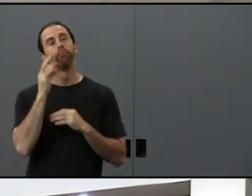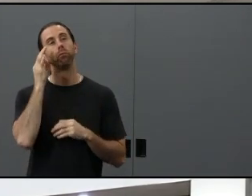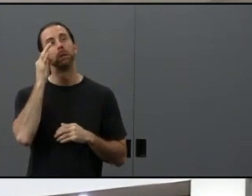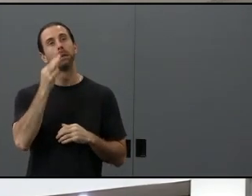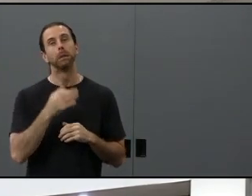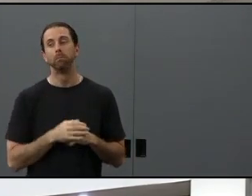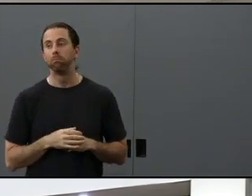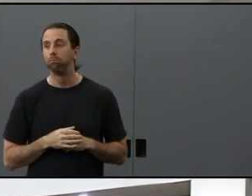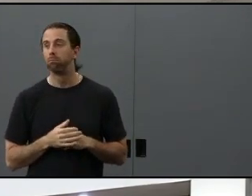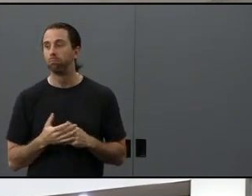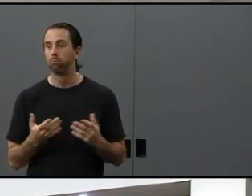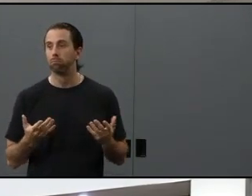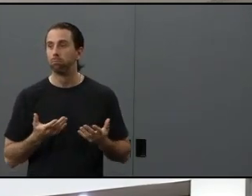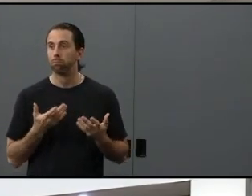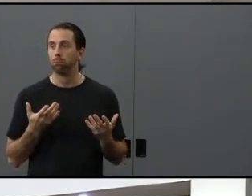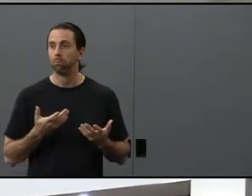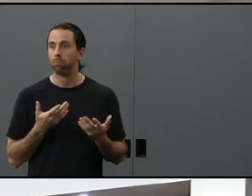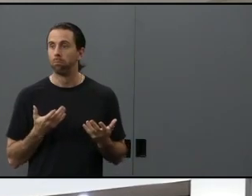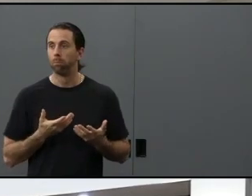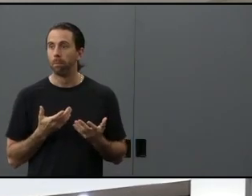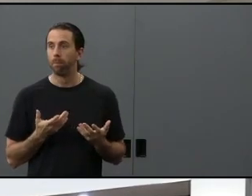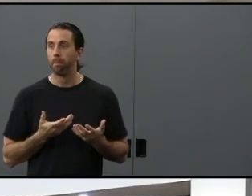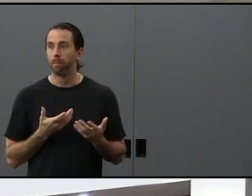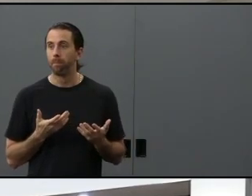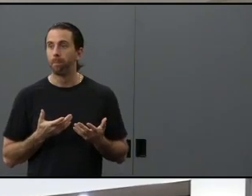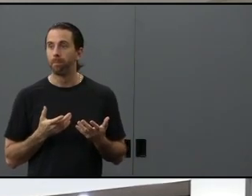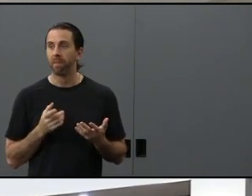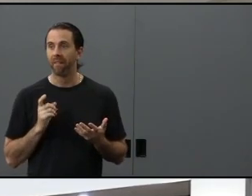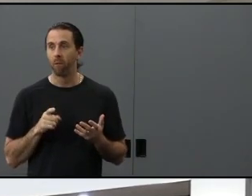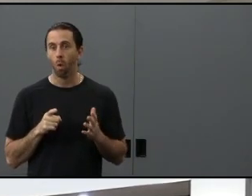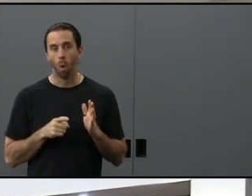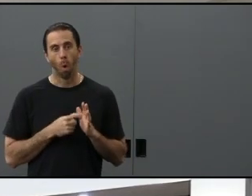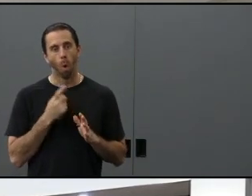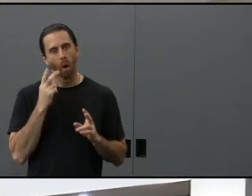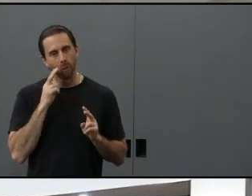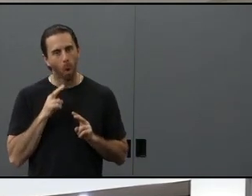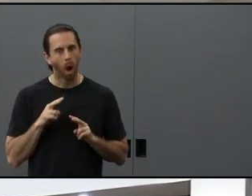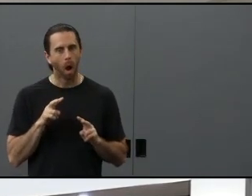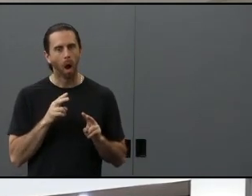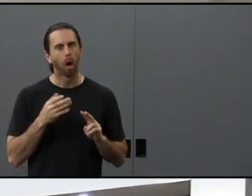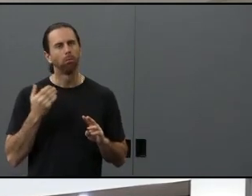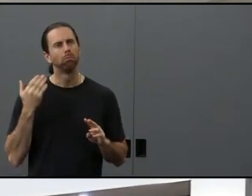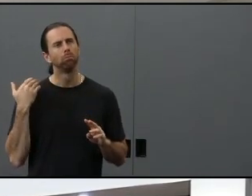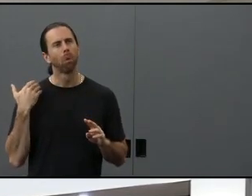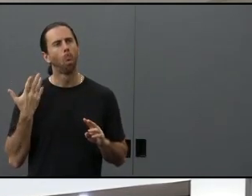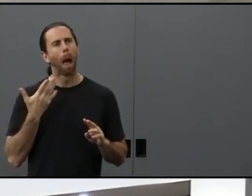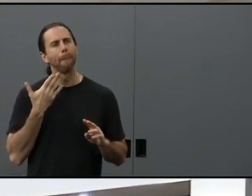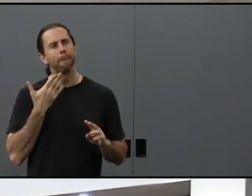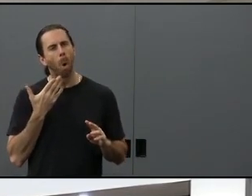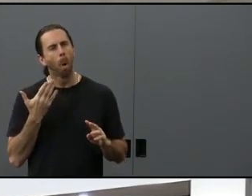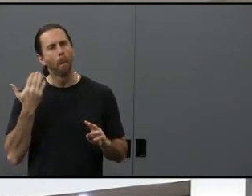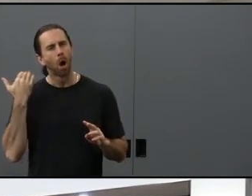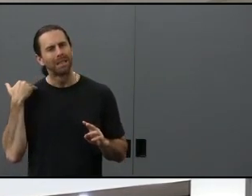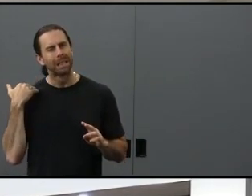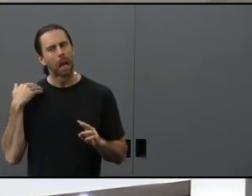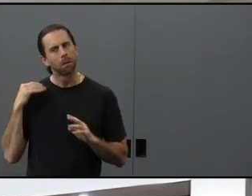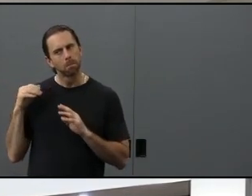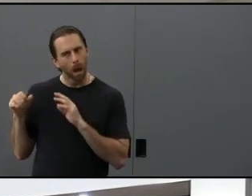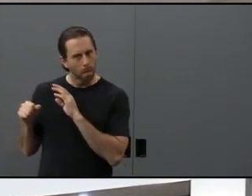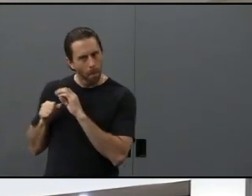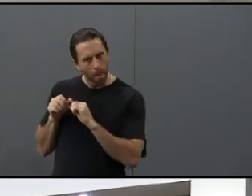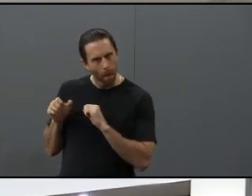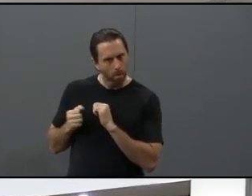dis il faut euh il il faut revoir il faut revoir un peu le passé de qu'est-ce qu'il y avait de bon dans le passé puis